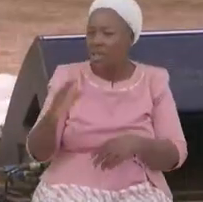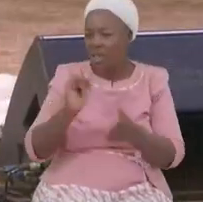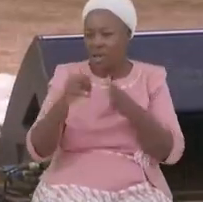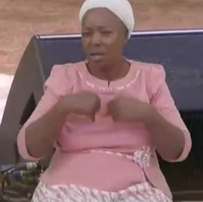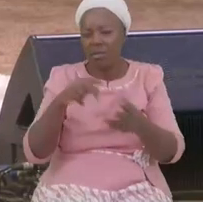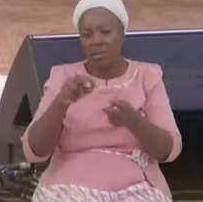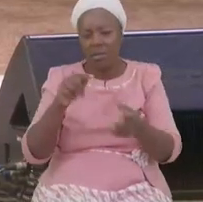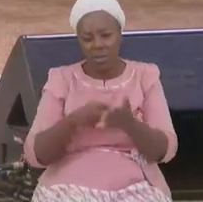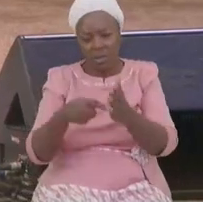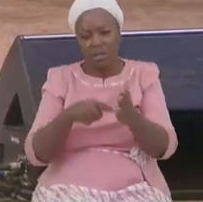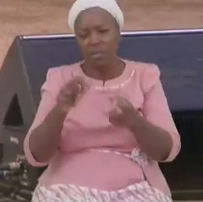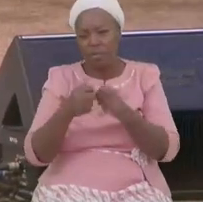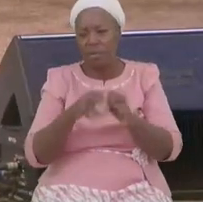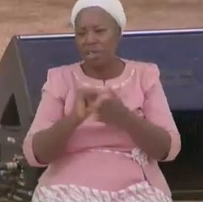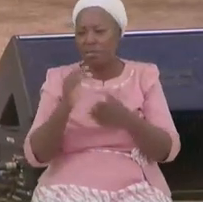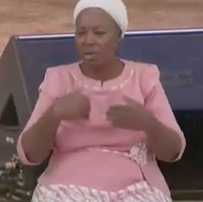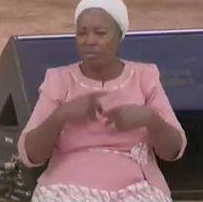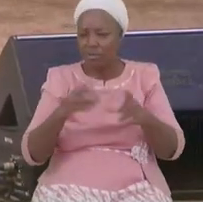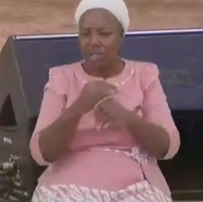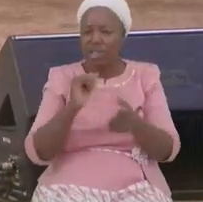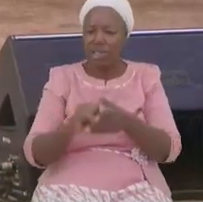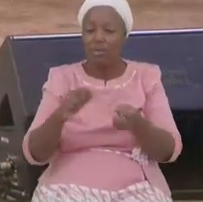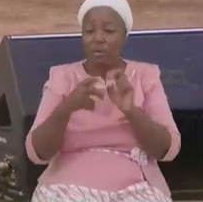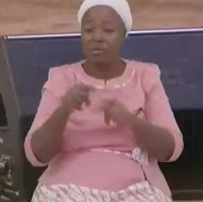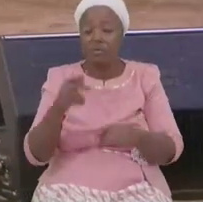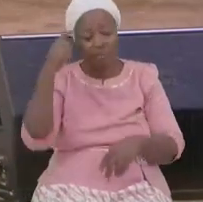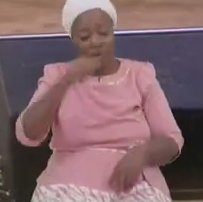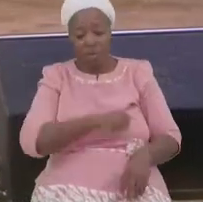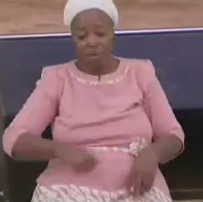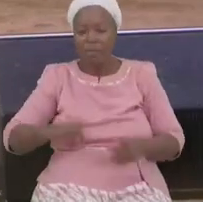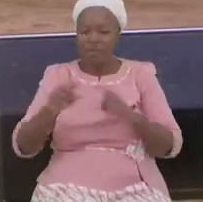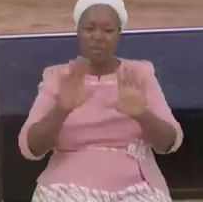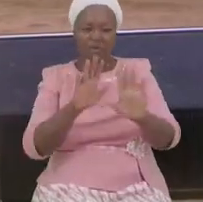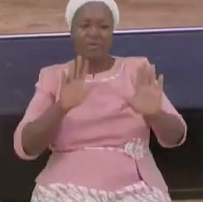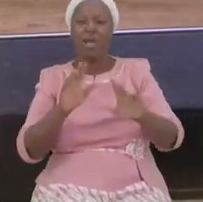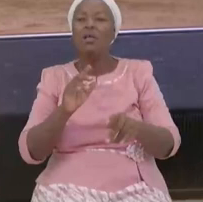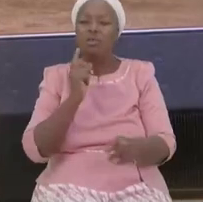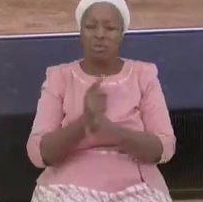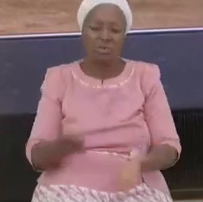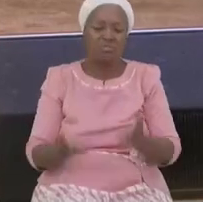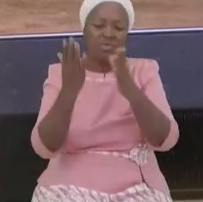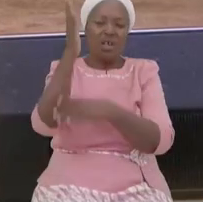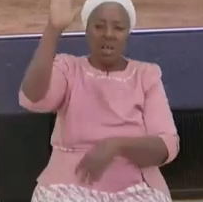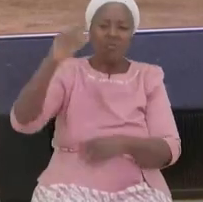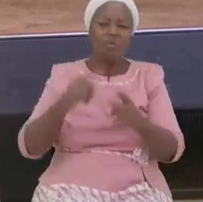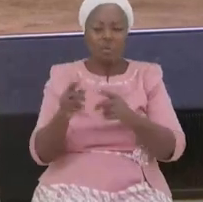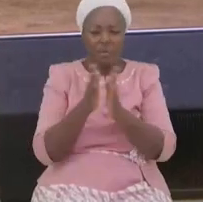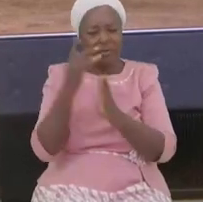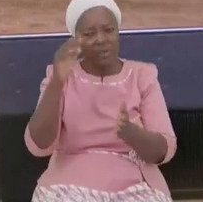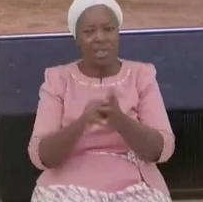à l'opération, mais tu as peur. Lève ta main et tu seras guéri maintenant. Je n'étais pas préparé pour ça. Alors j'ai